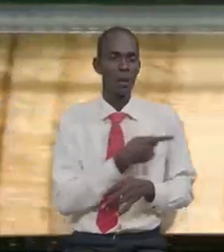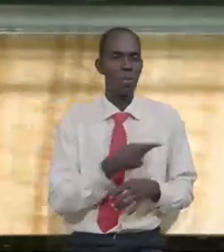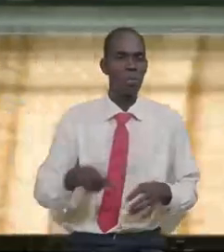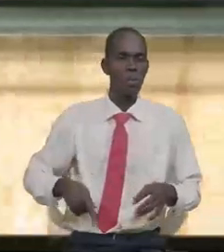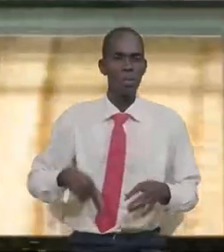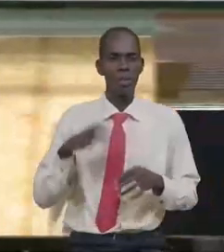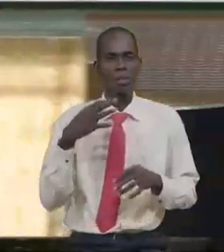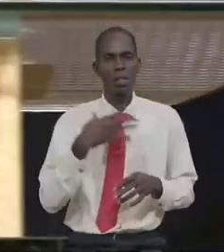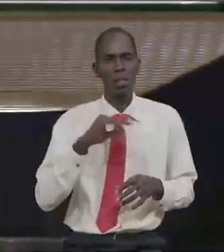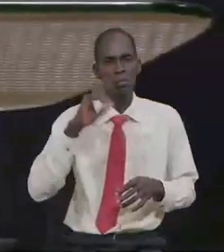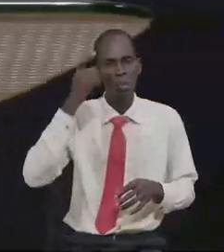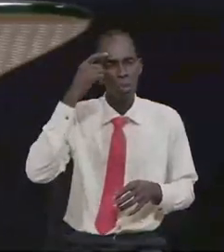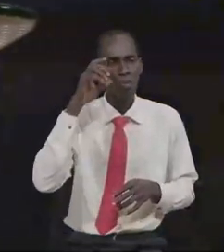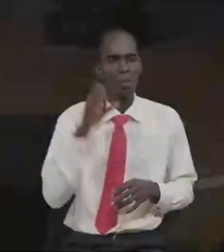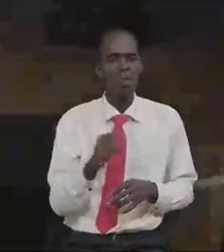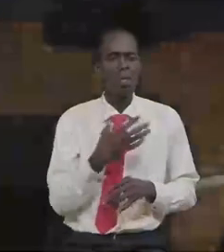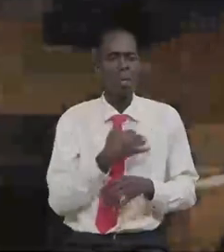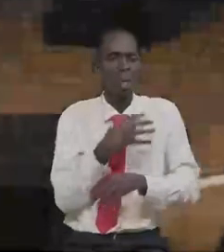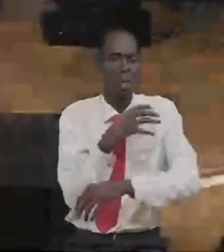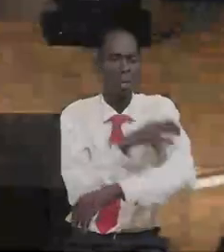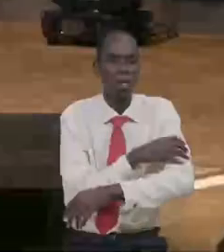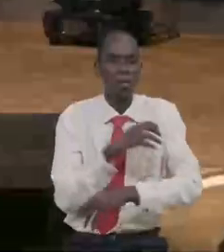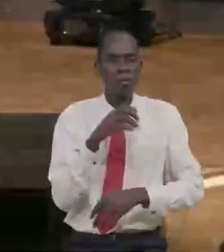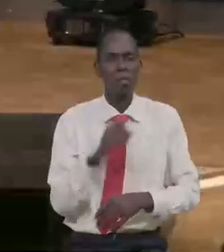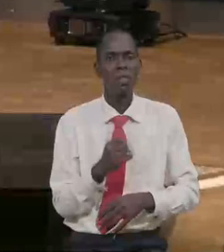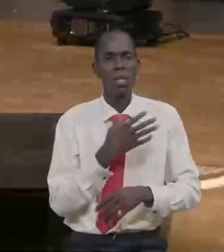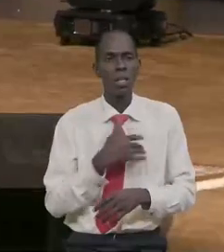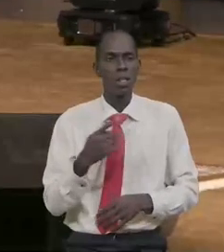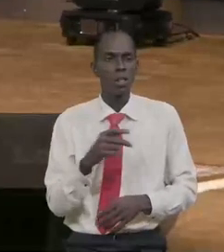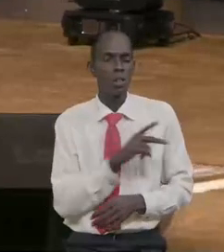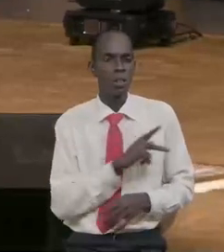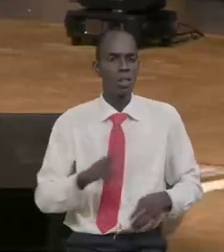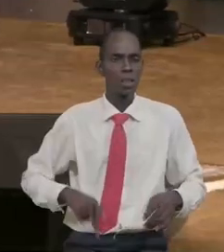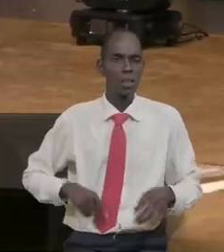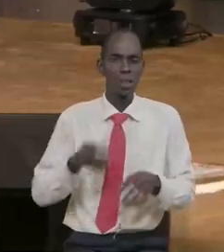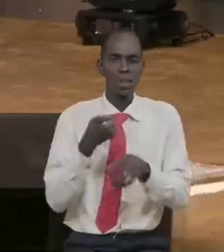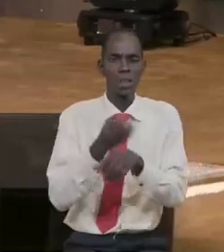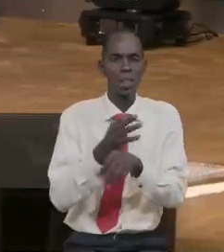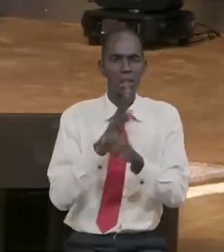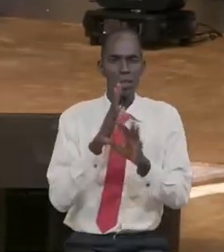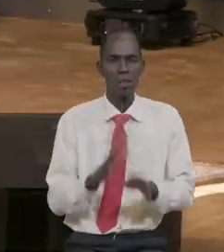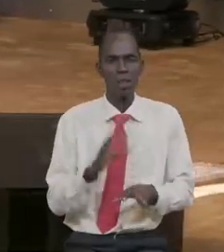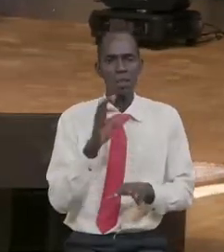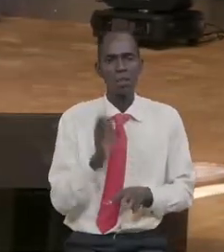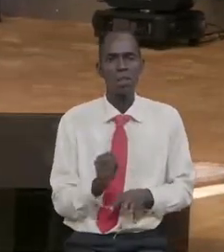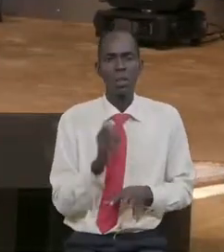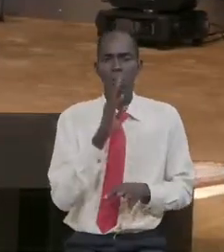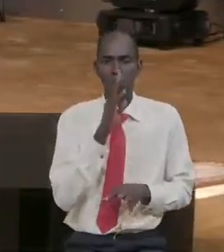les satrapes, les intendants, les gouverneurs et les conseillers du